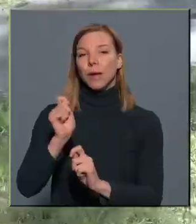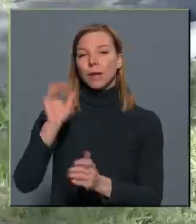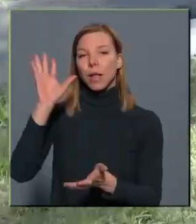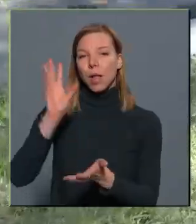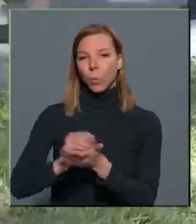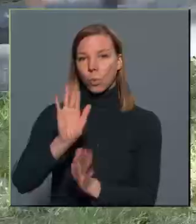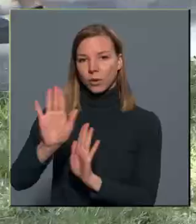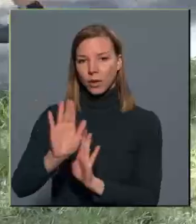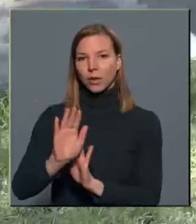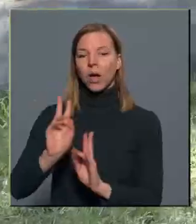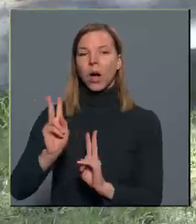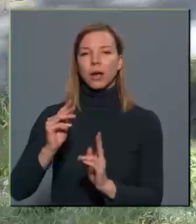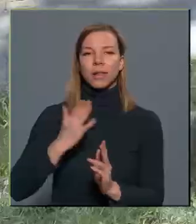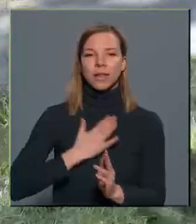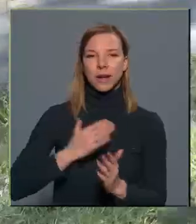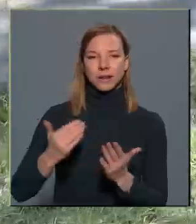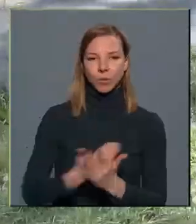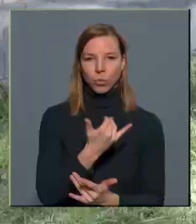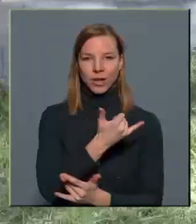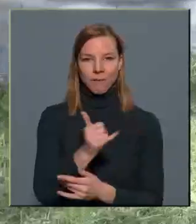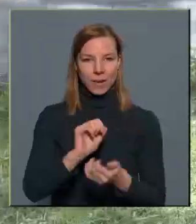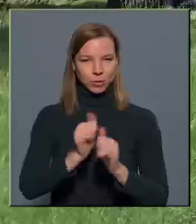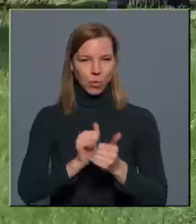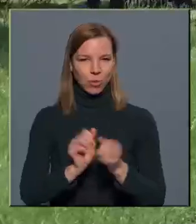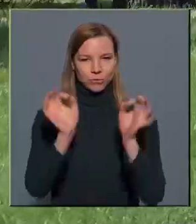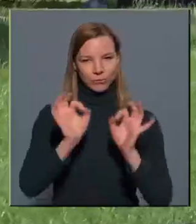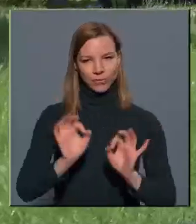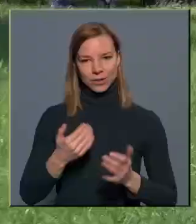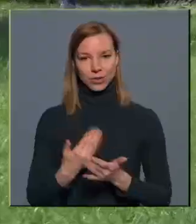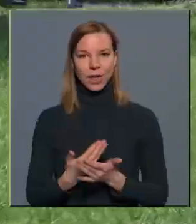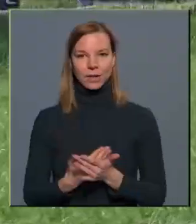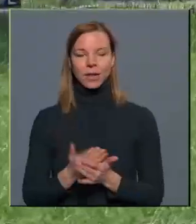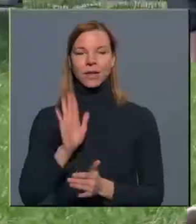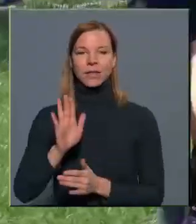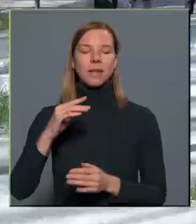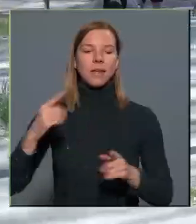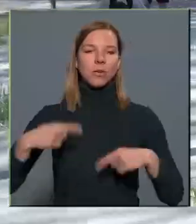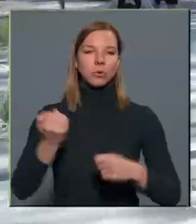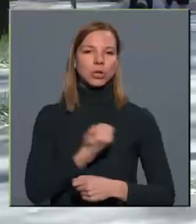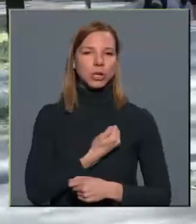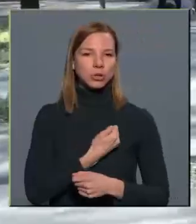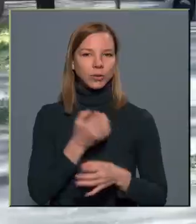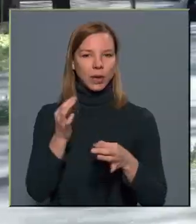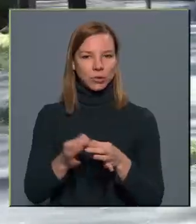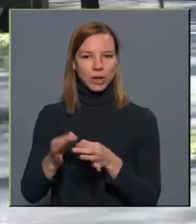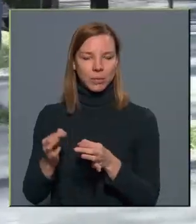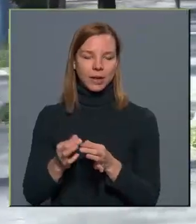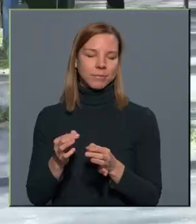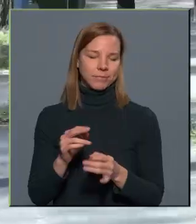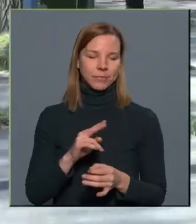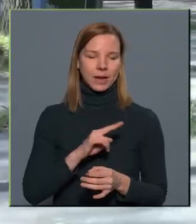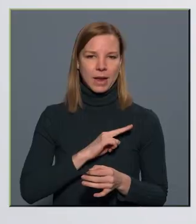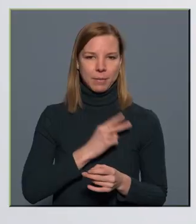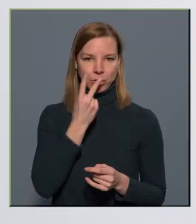szeretnének sportosabbak és fittebbek lenni, a Kocsis Sándor Sportközpont eseményeit 2024-ben is érdemes lesz figyelemmel